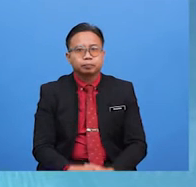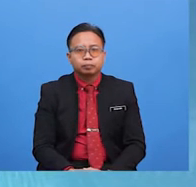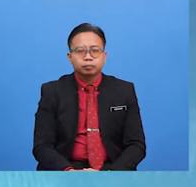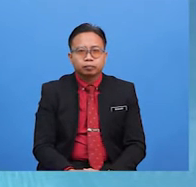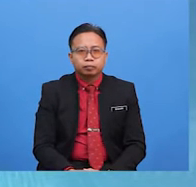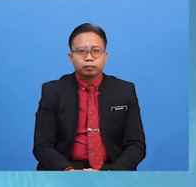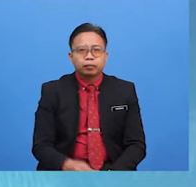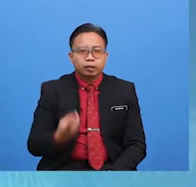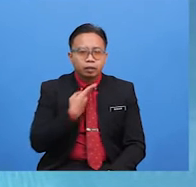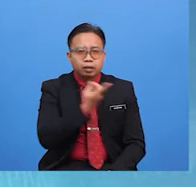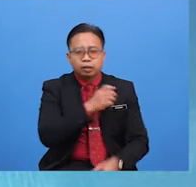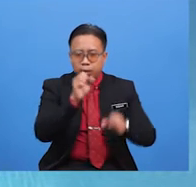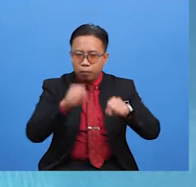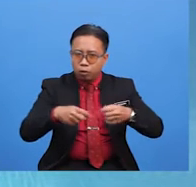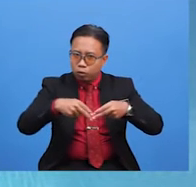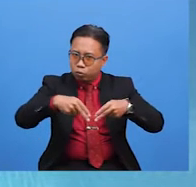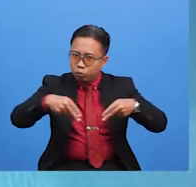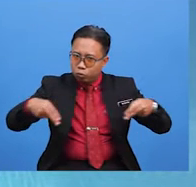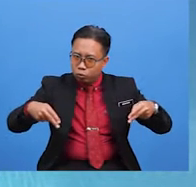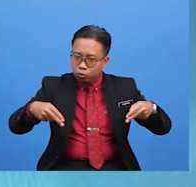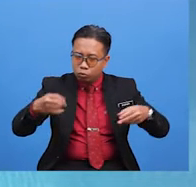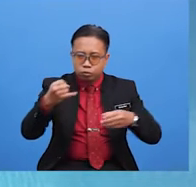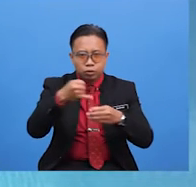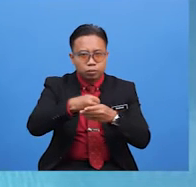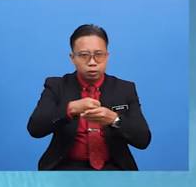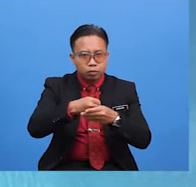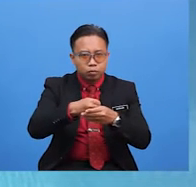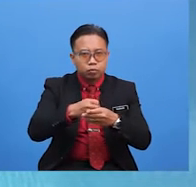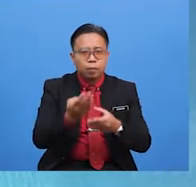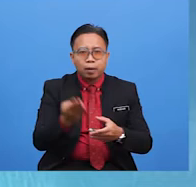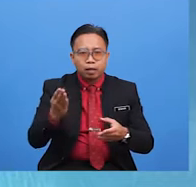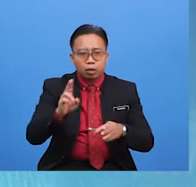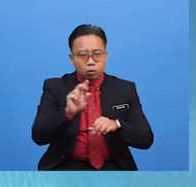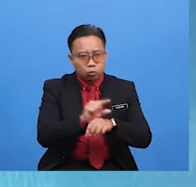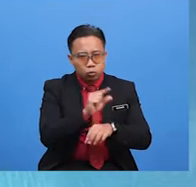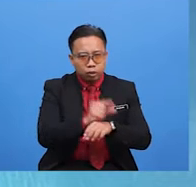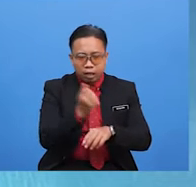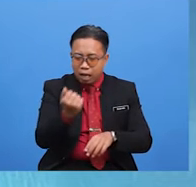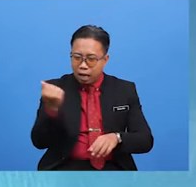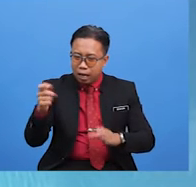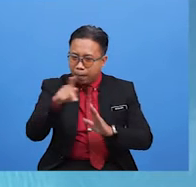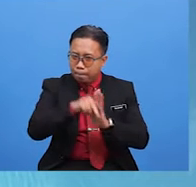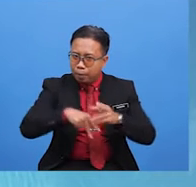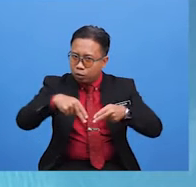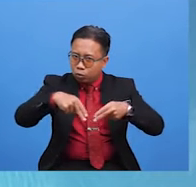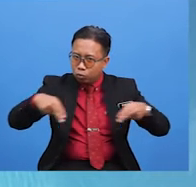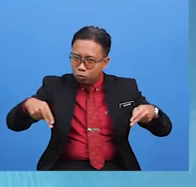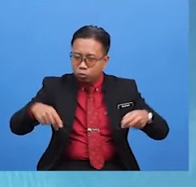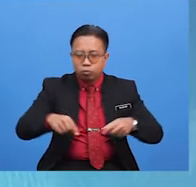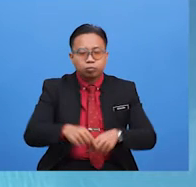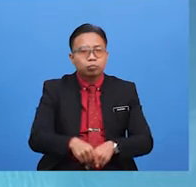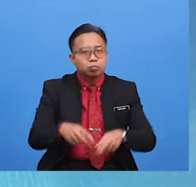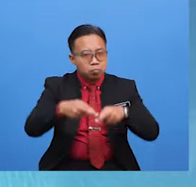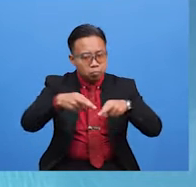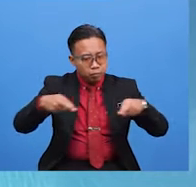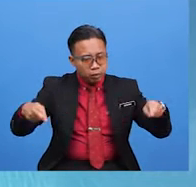Ya, kita boleh mengukur isi padu bahan tersebut menggunakan alat pengukur seperti pembaris,